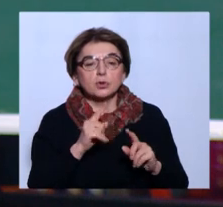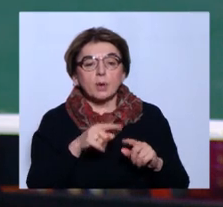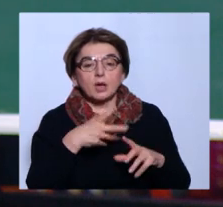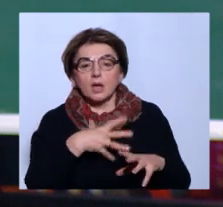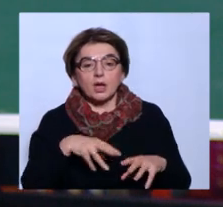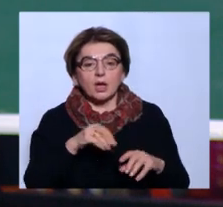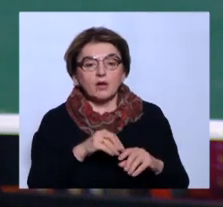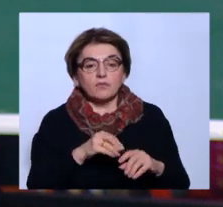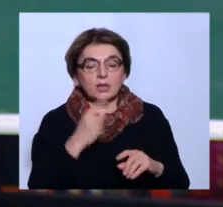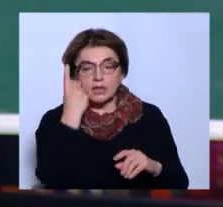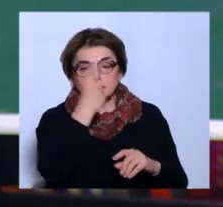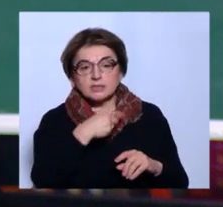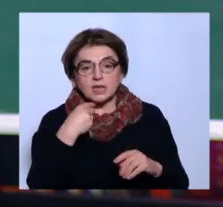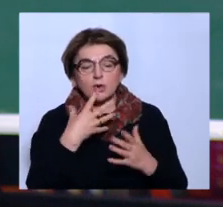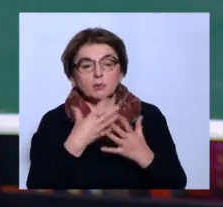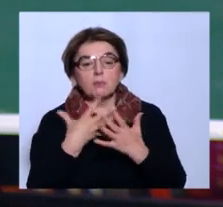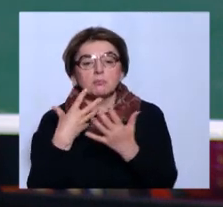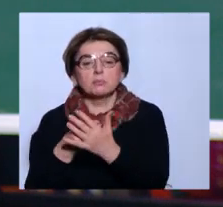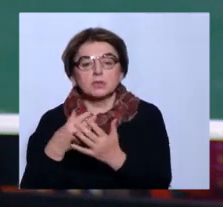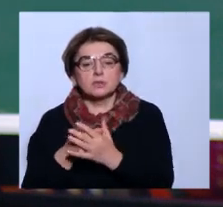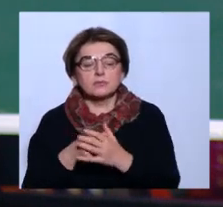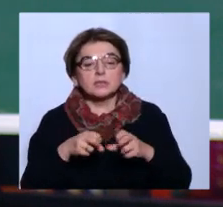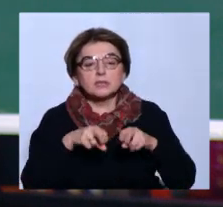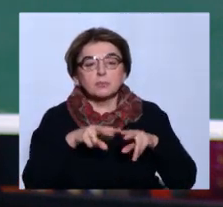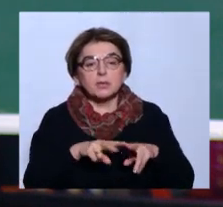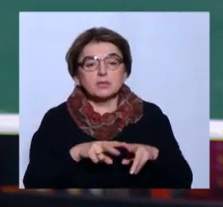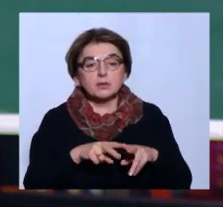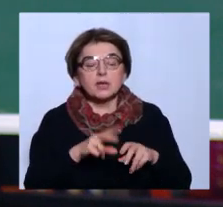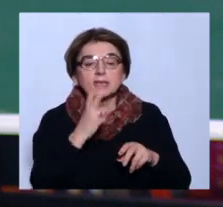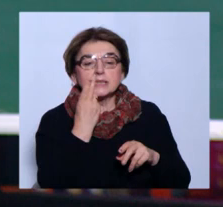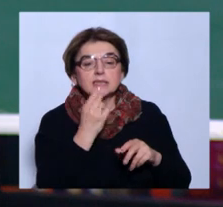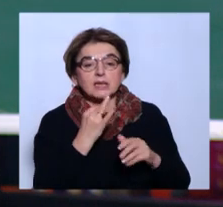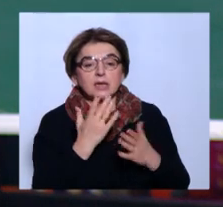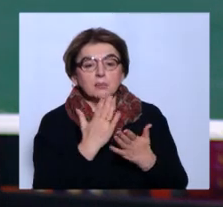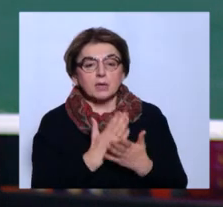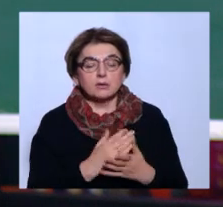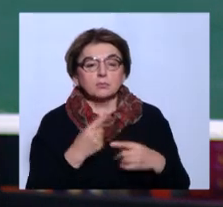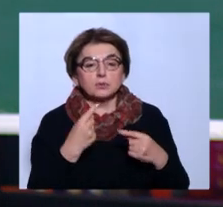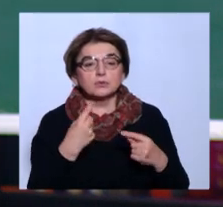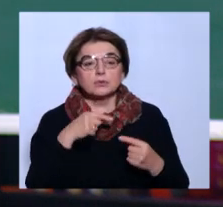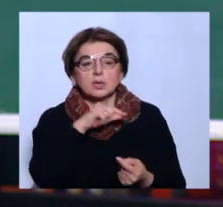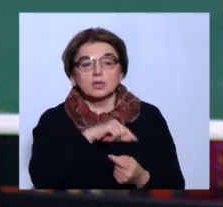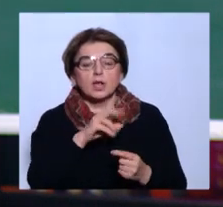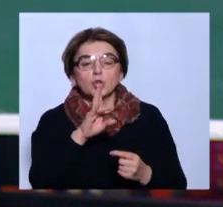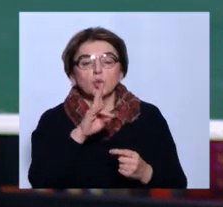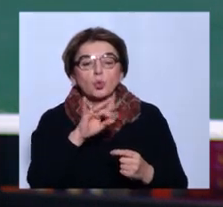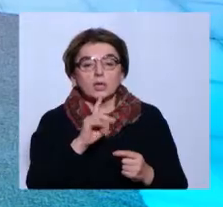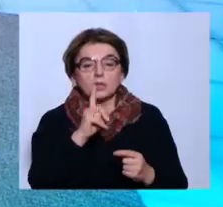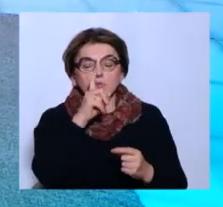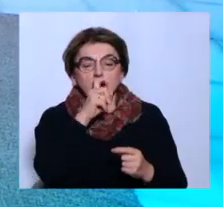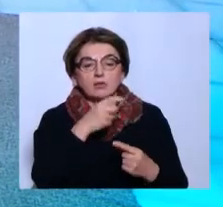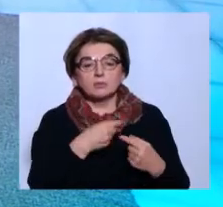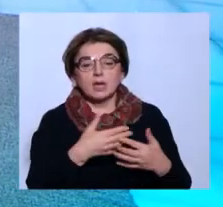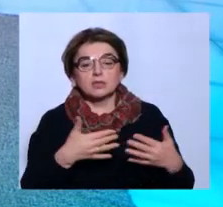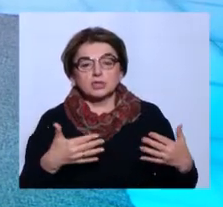ყველა სახეობას აქვს მისთვის დამახასიათებელი სპეციფიური ცილები, მისთვის დამახასიათებელი ნუკლეინის მჟავები და